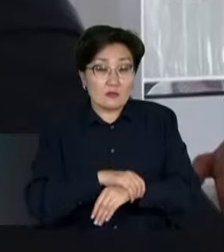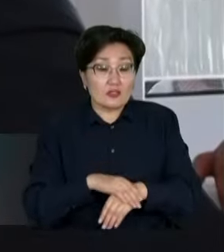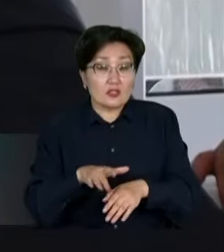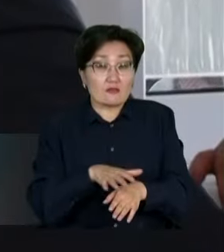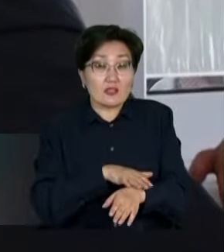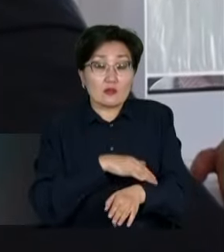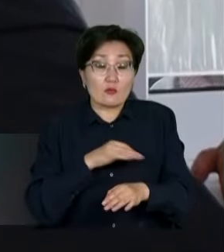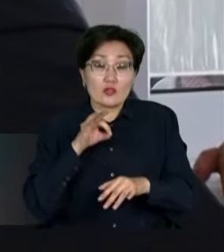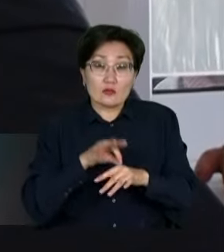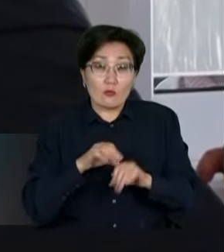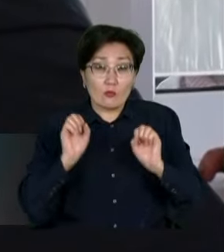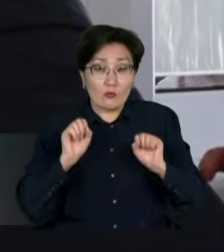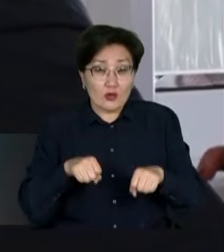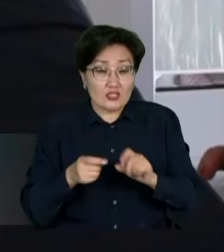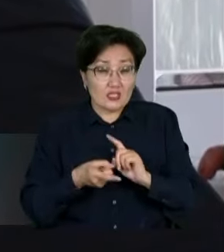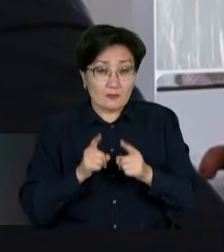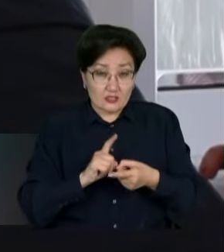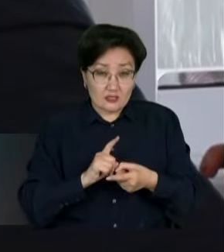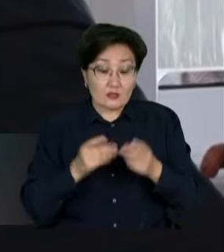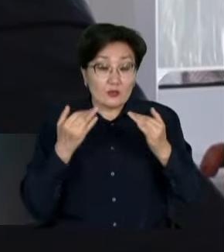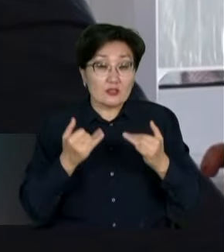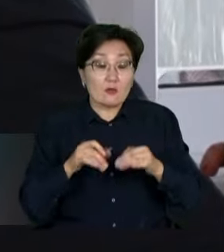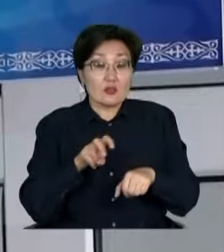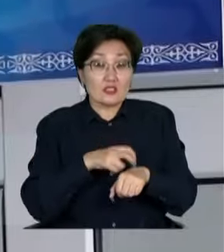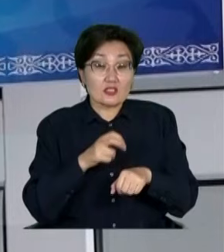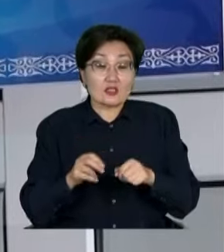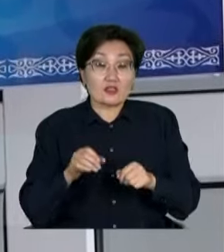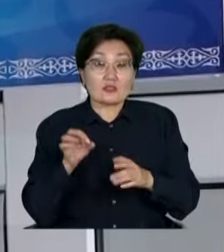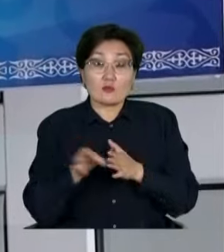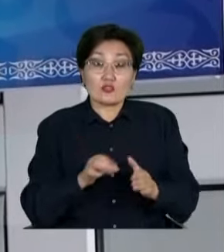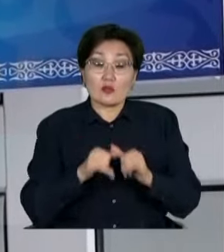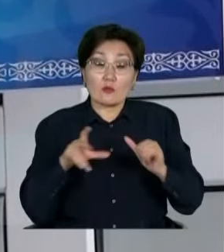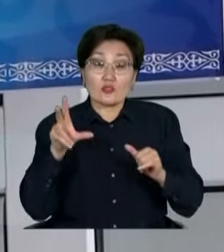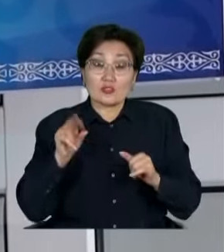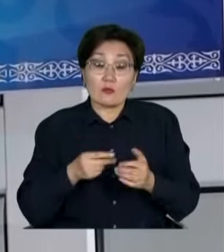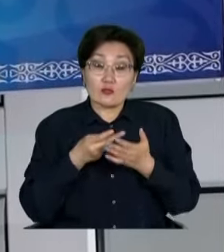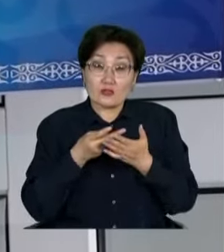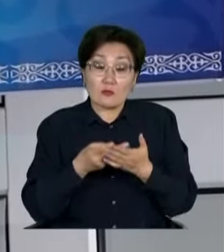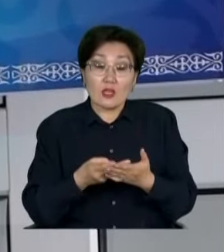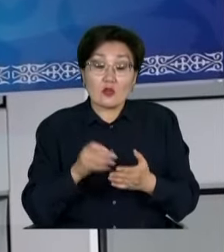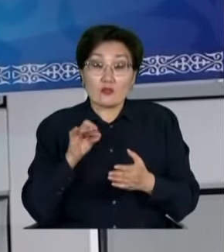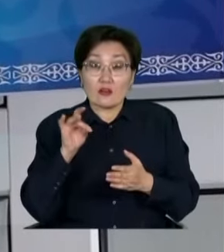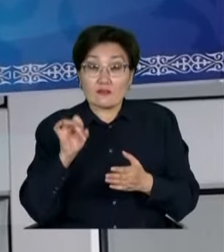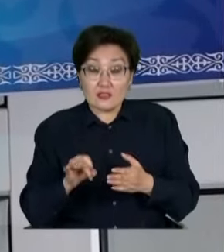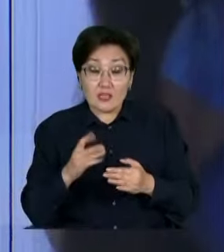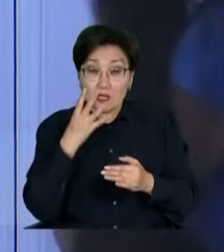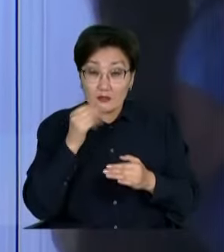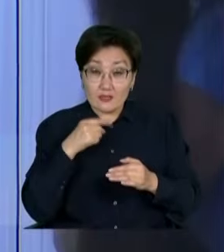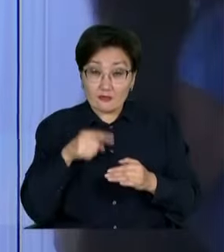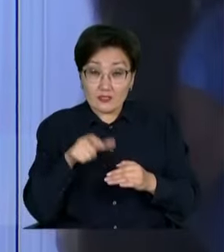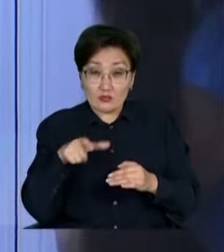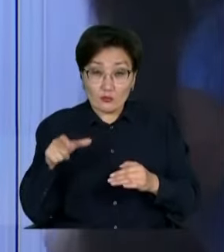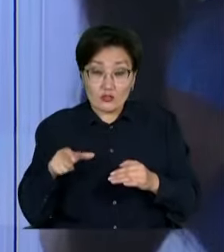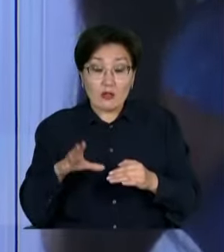длительность заболевания могут видоизменяться. Сейчас в больницах резко увеличилось число пациентов с ОРВИ и гриппом, отмечают